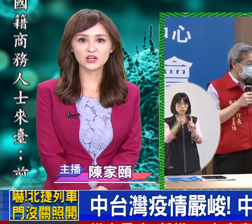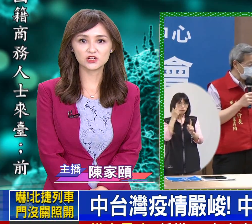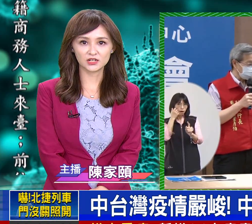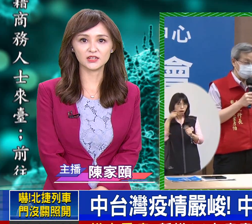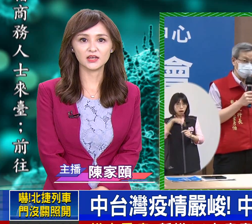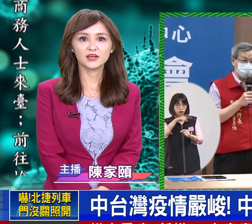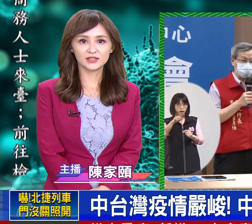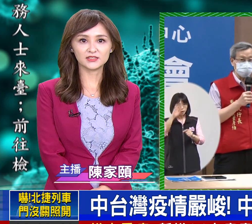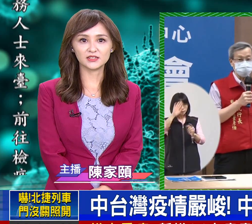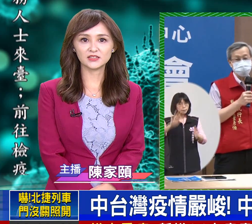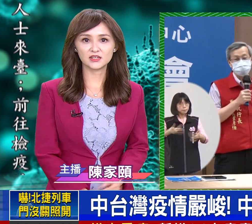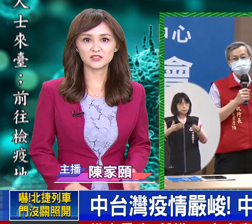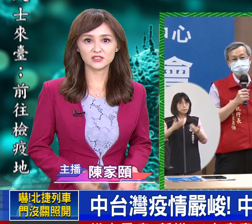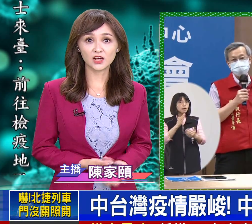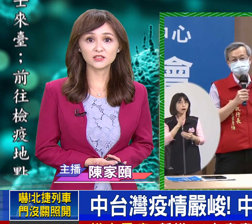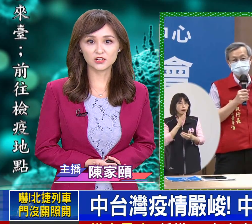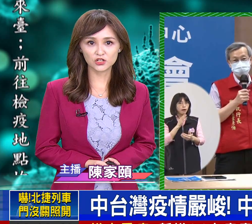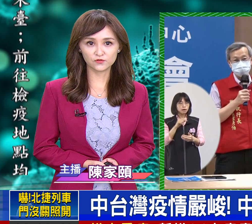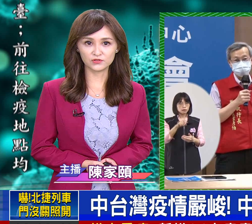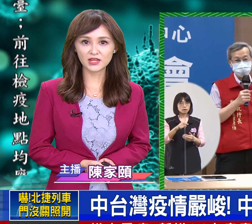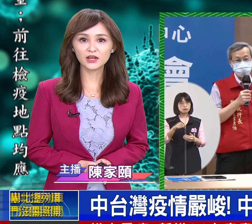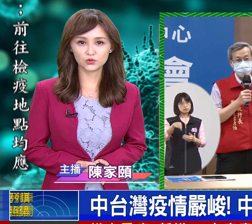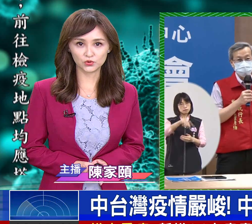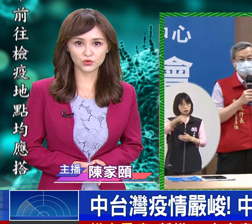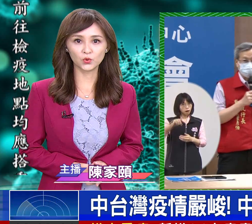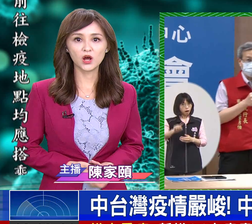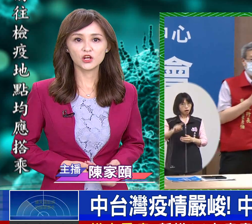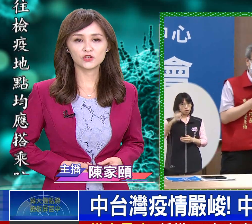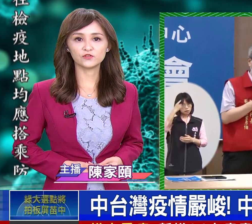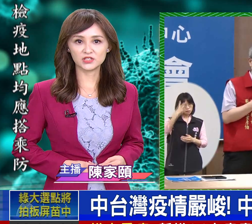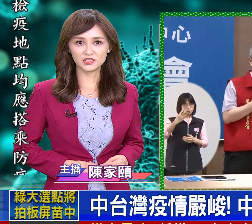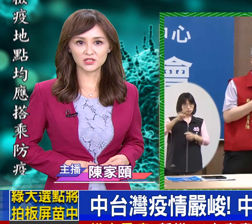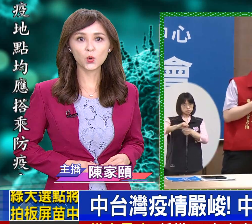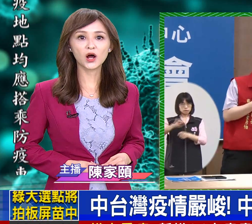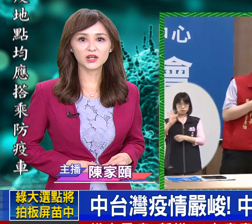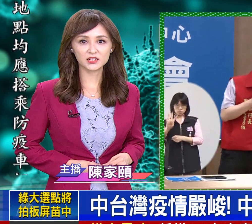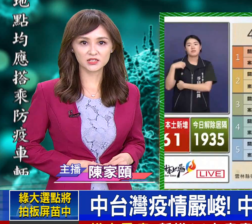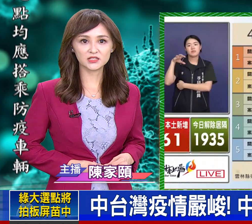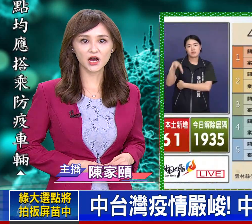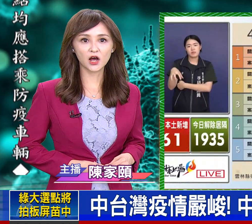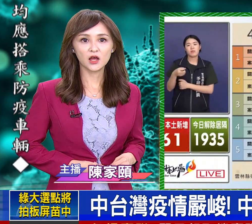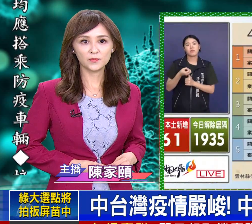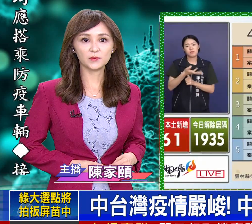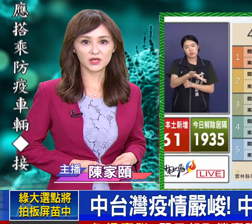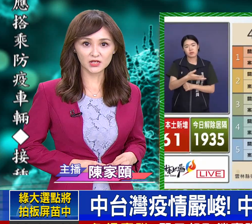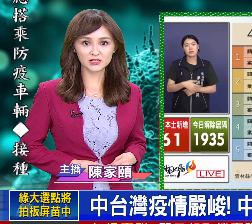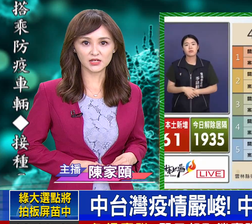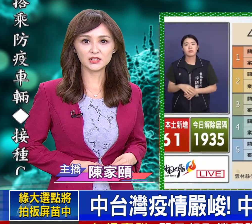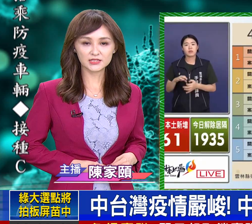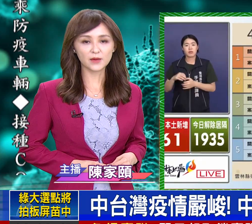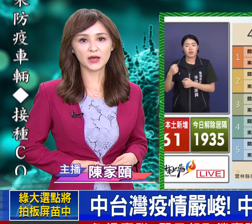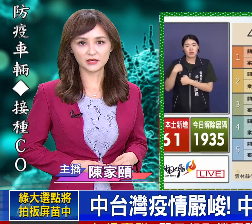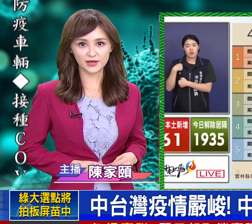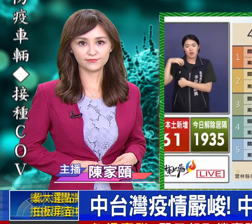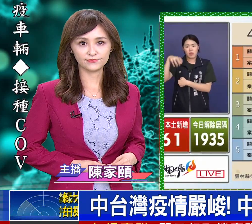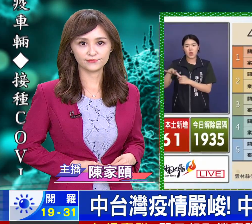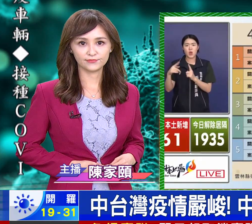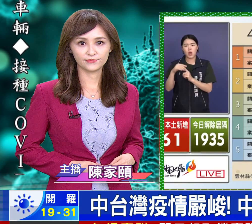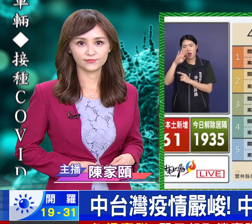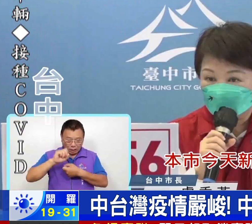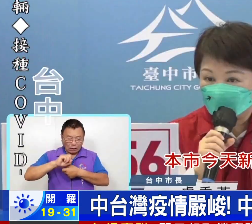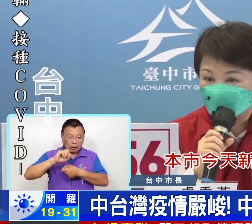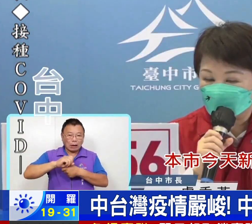增了30例，疫情甚至烧进了市府3个局处，市府紧急框列清消，避免疫情再蔓